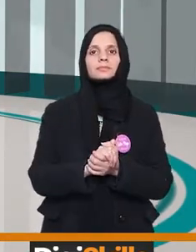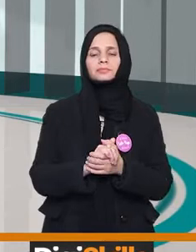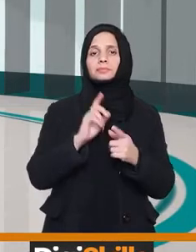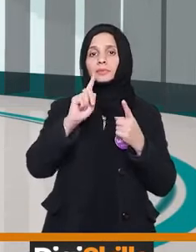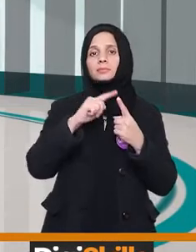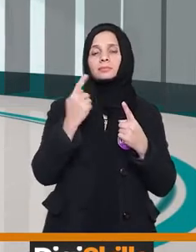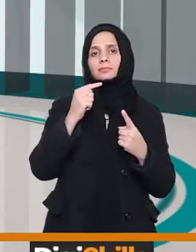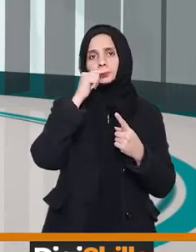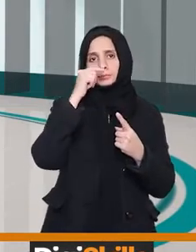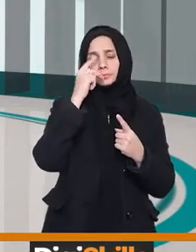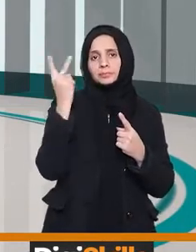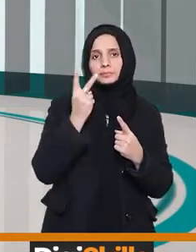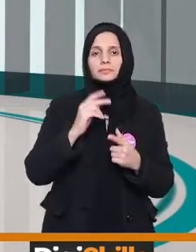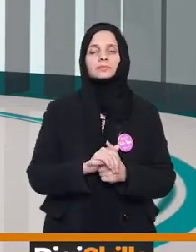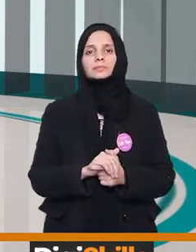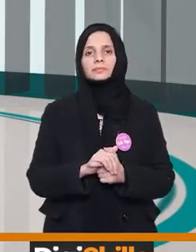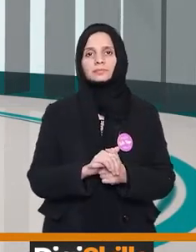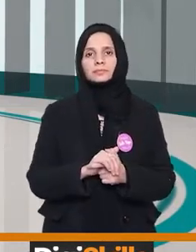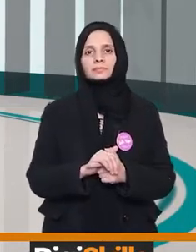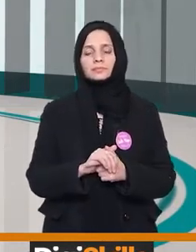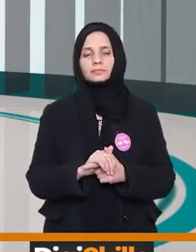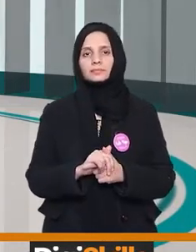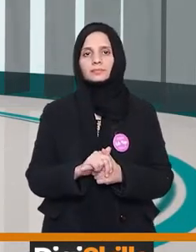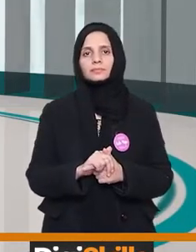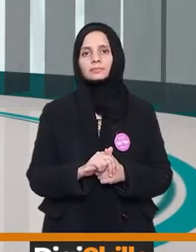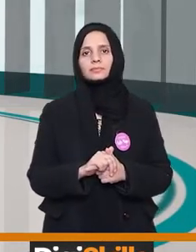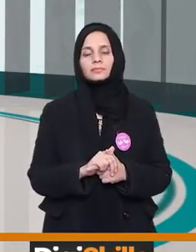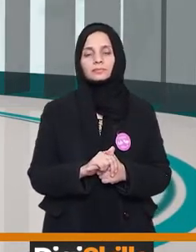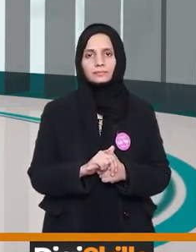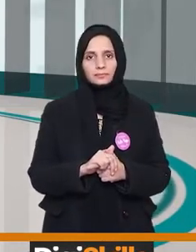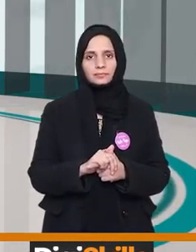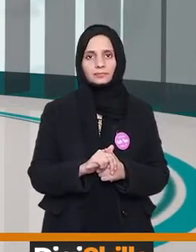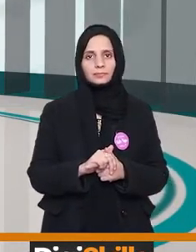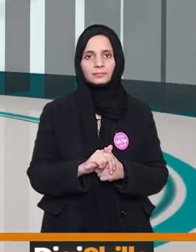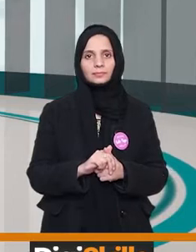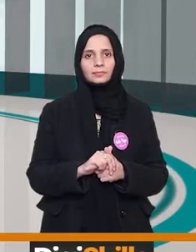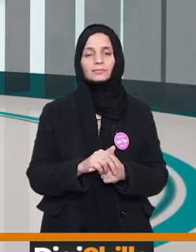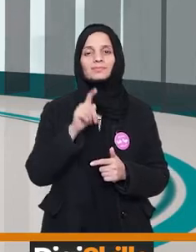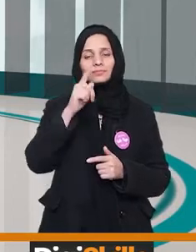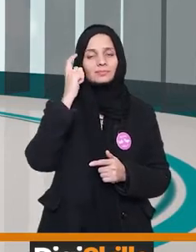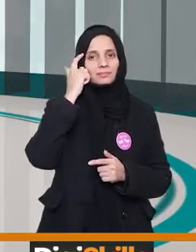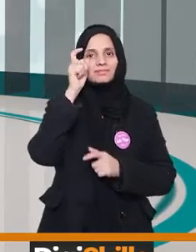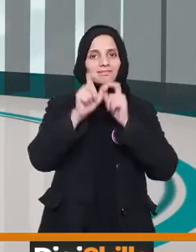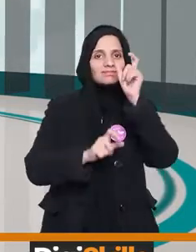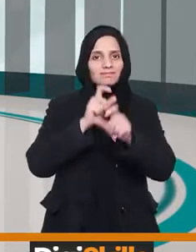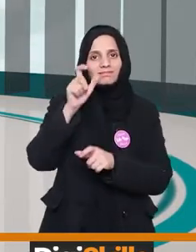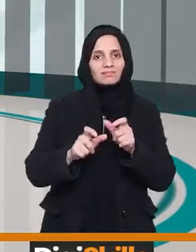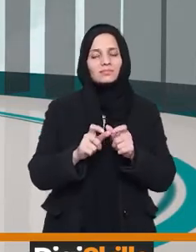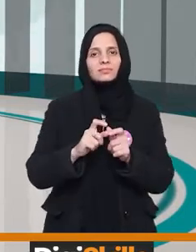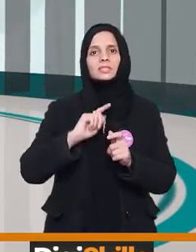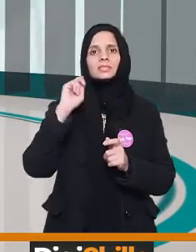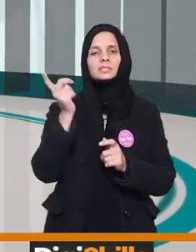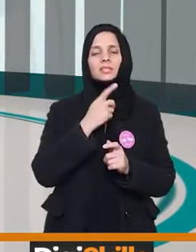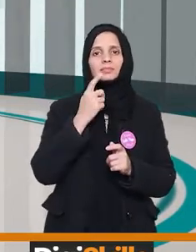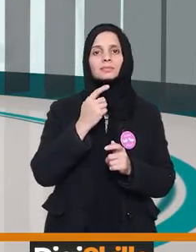1، ایٹیچیوڈ۔ یہ جب ایٹیچیوڈ کا ورڈ ہے نا، یہ اپنے اندر